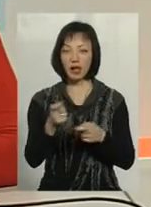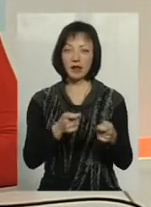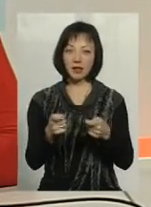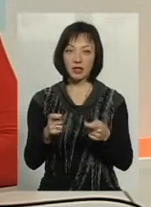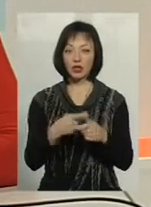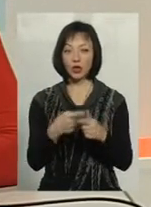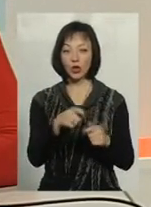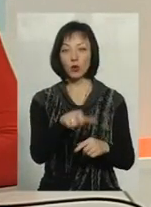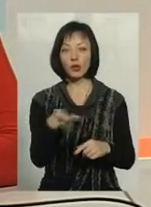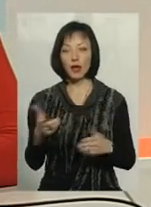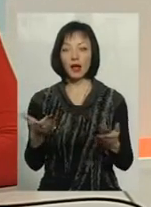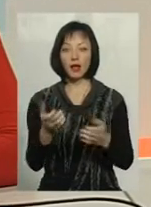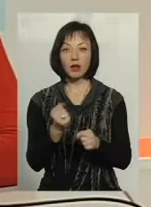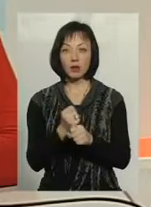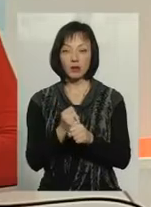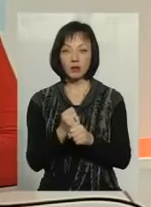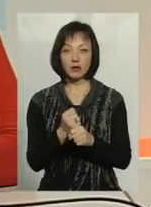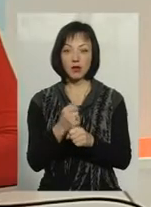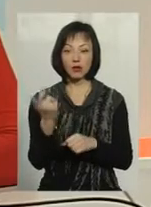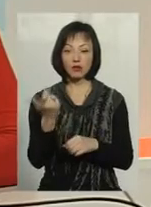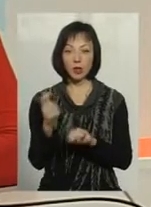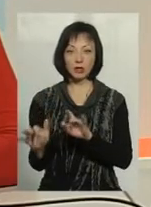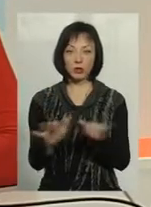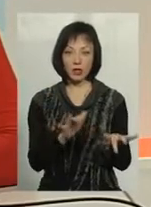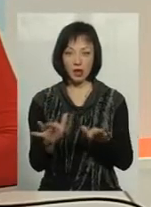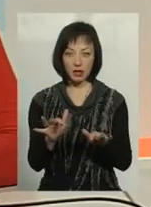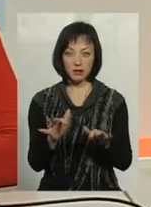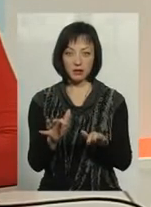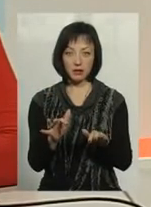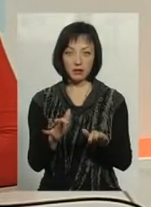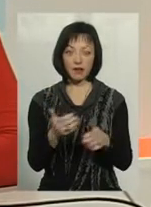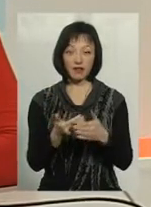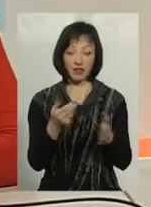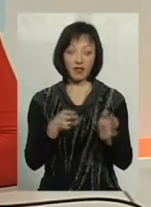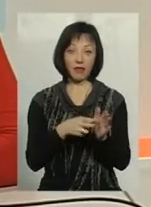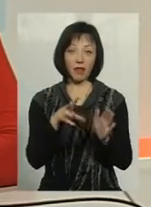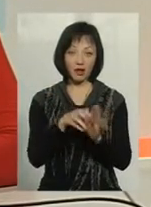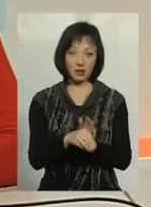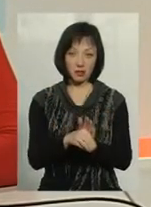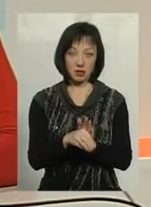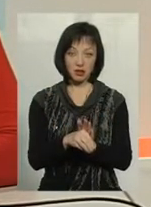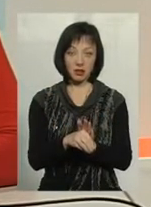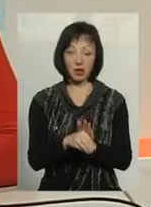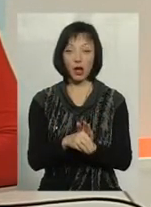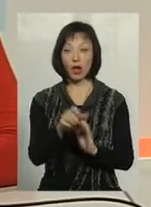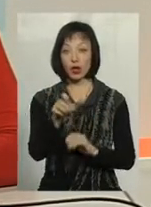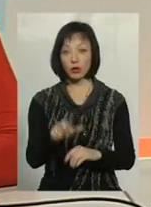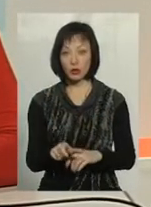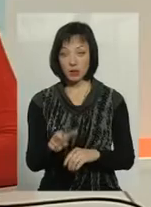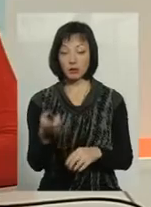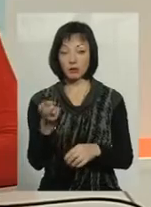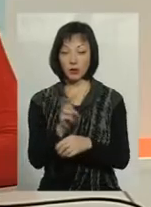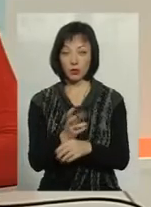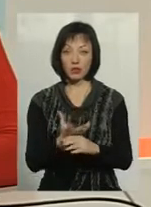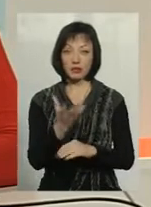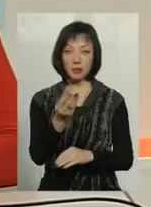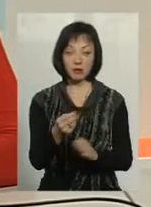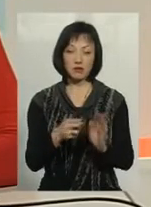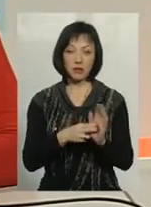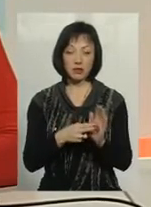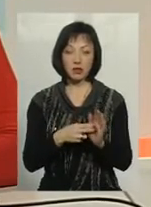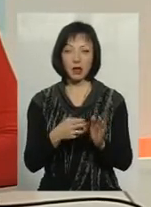скажімо, з найменшими витратами. Тобто ми маємо прописати норми таким чином, щоб це було швидко, прозоро